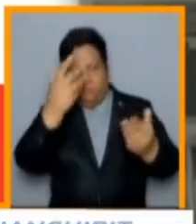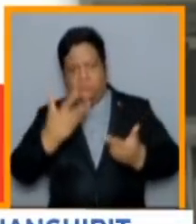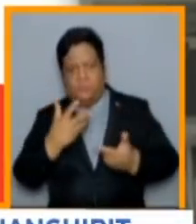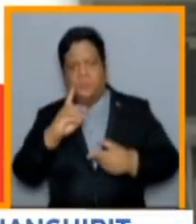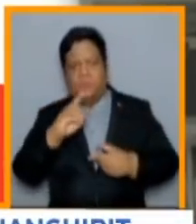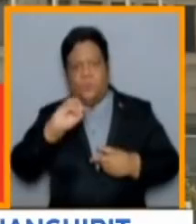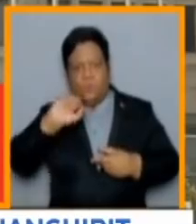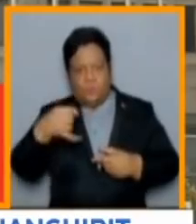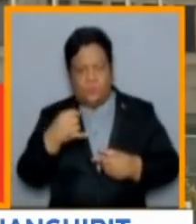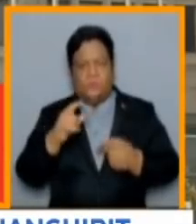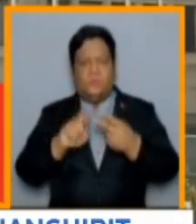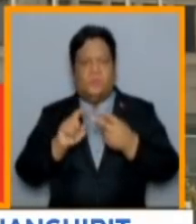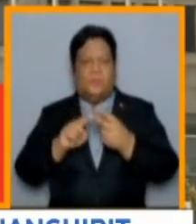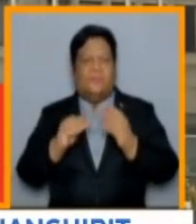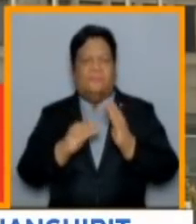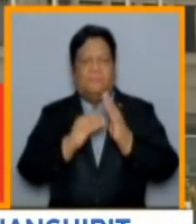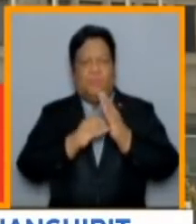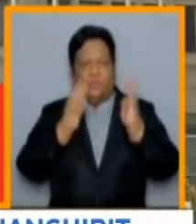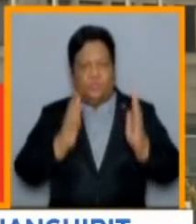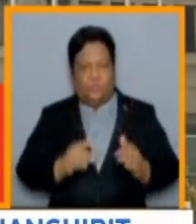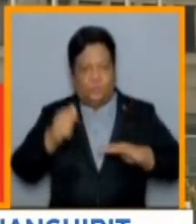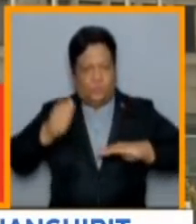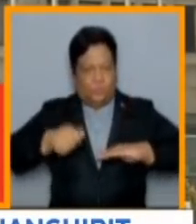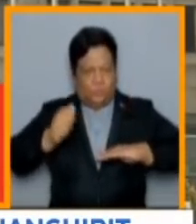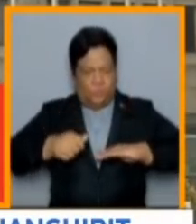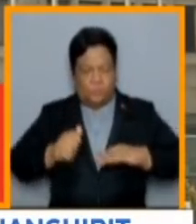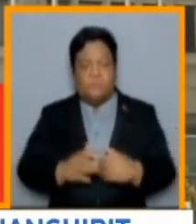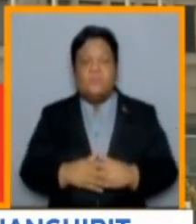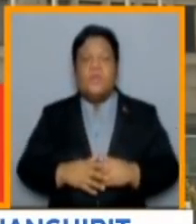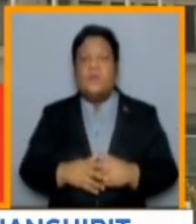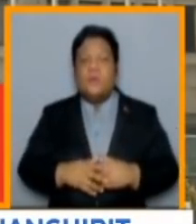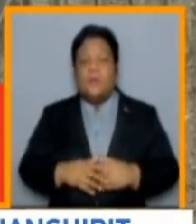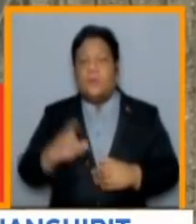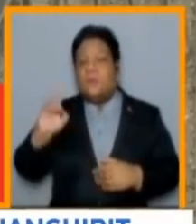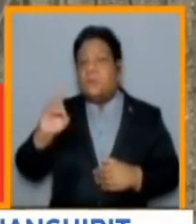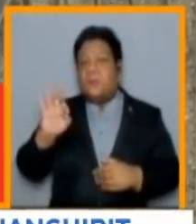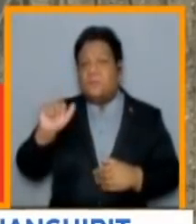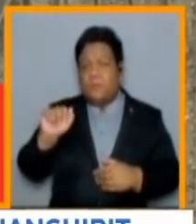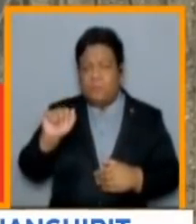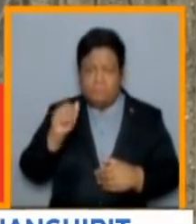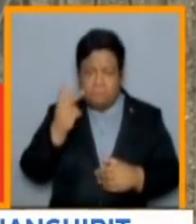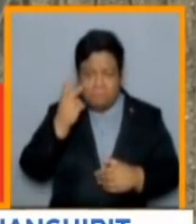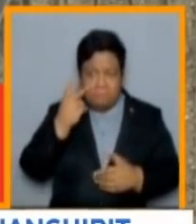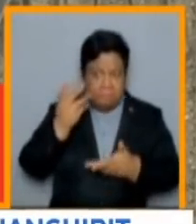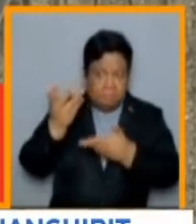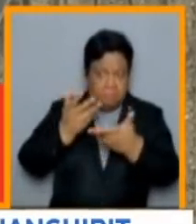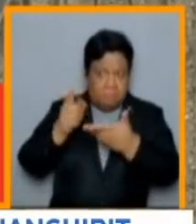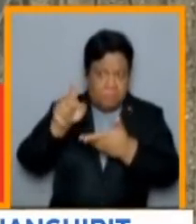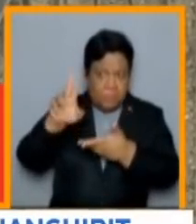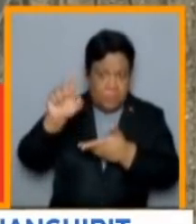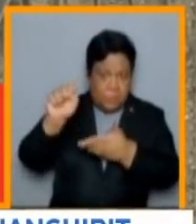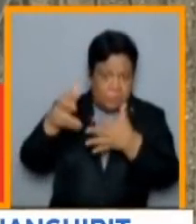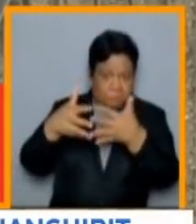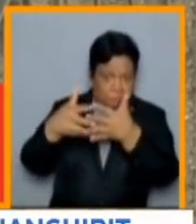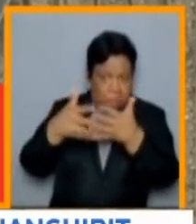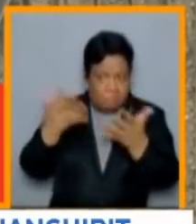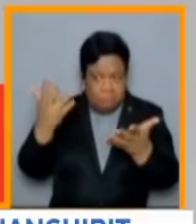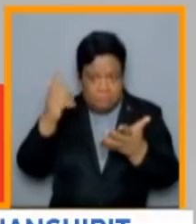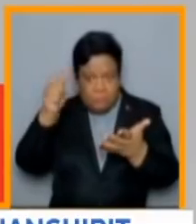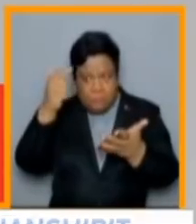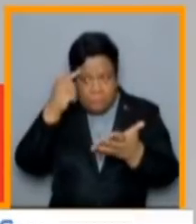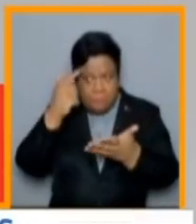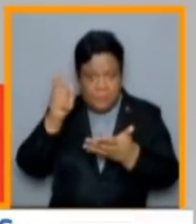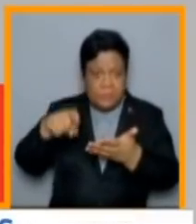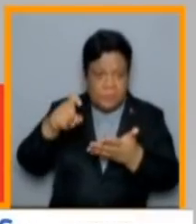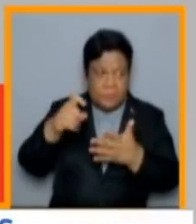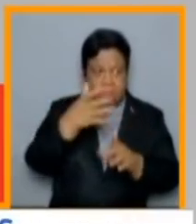Inaalam naman ng Department of Foreign Affairs kung nakipag-ugnayan na ang U.S. government para sa extradition request. Nito pong weekend, naglabas